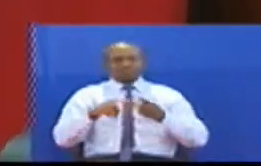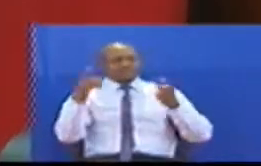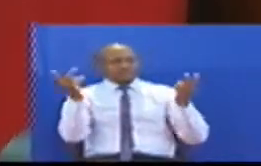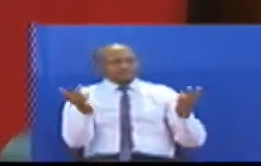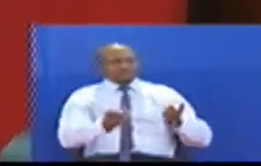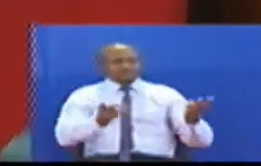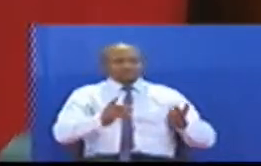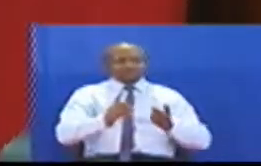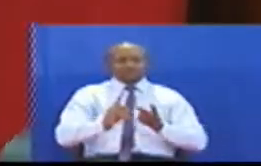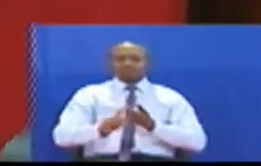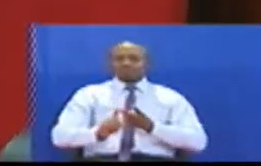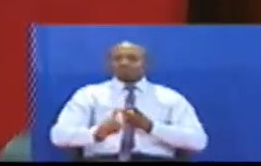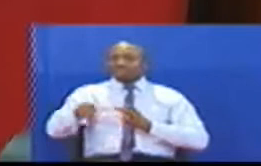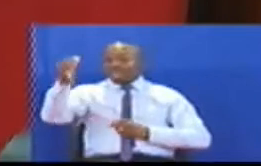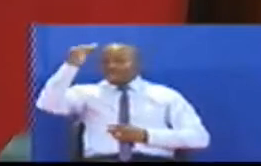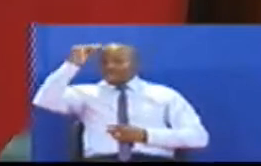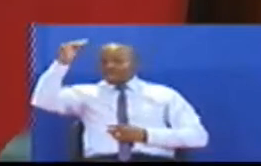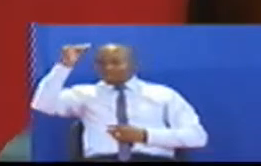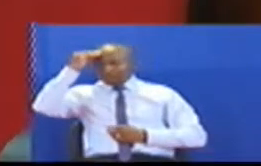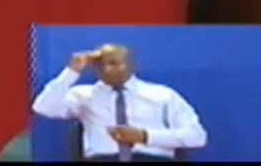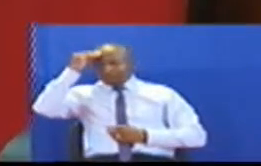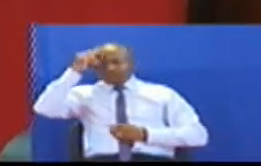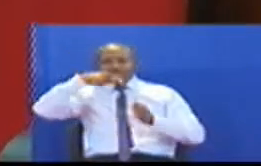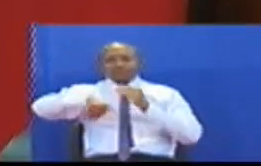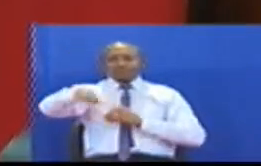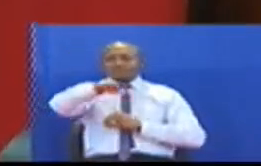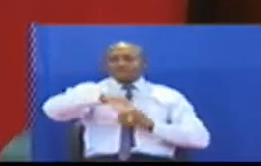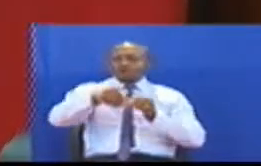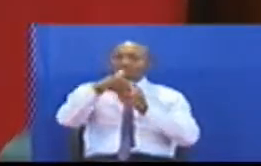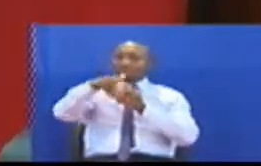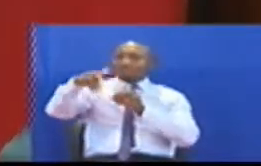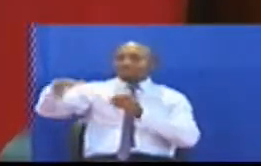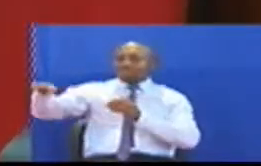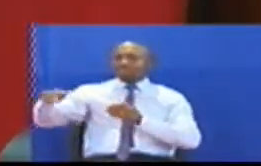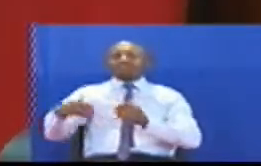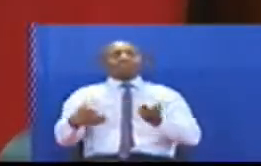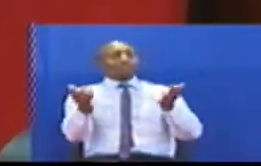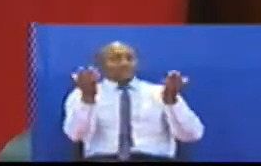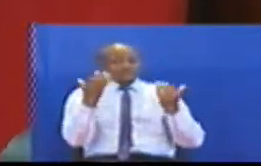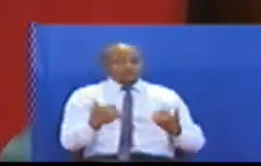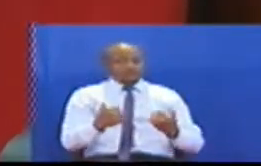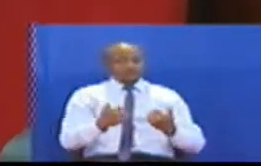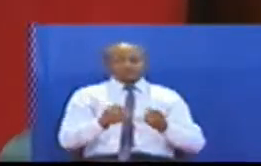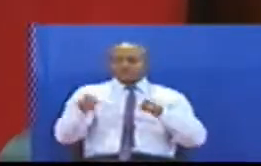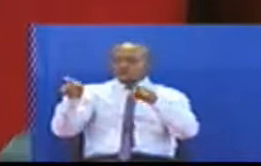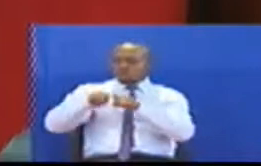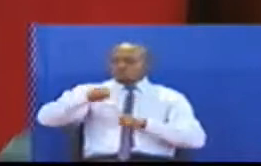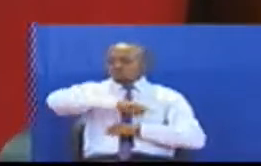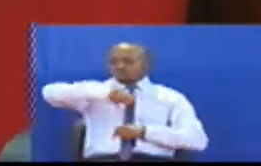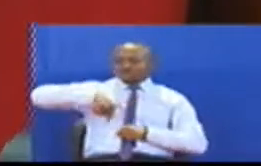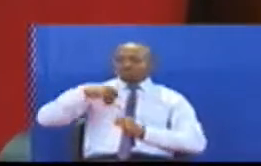Spika, elimu katika maeneo ya pembezoni inahitajika sana. Ndugu zetu wa